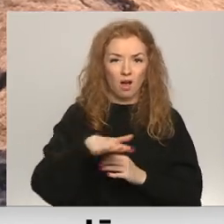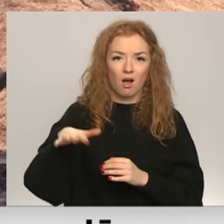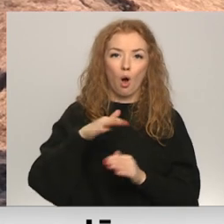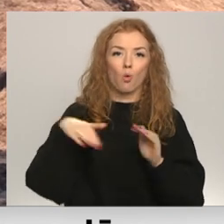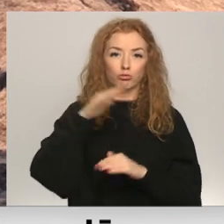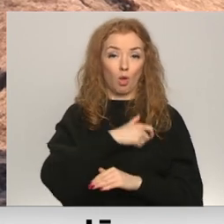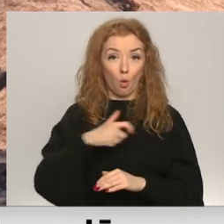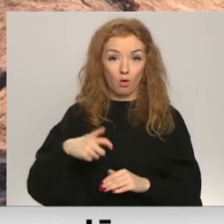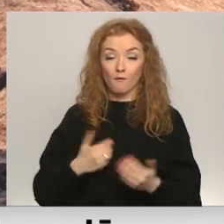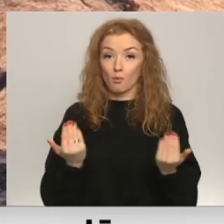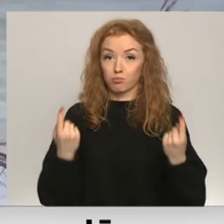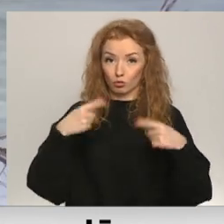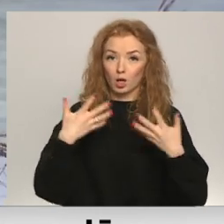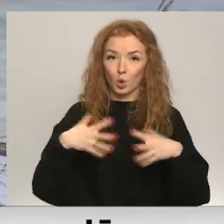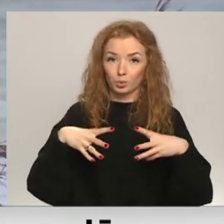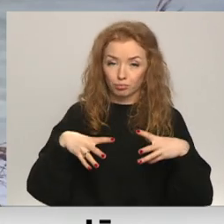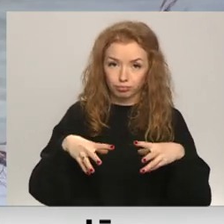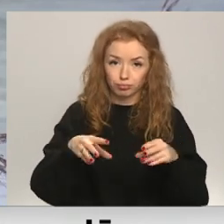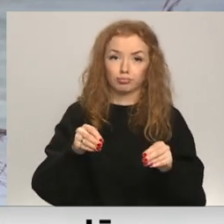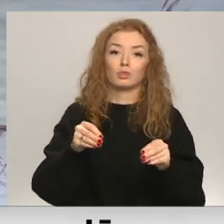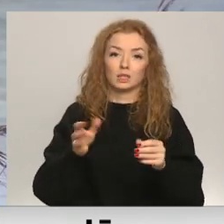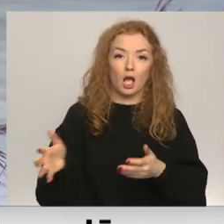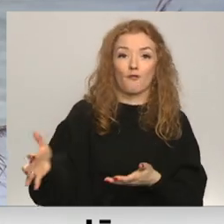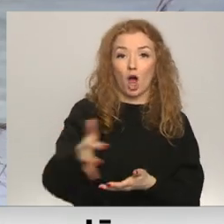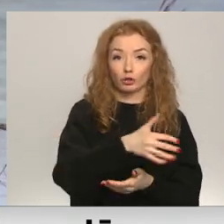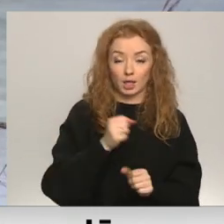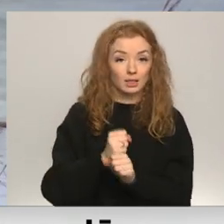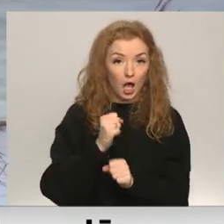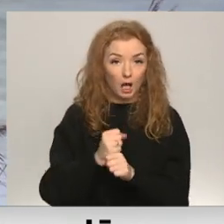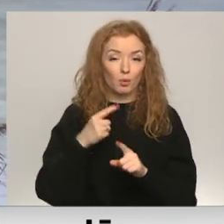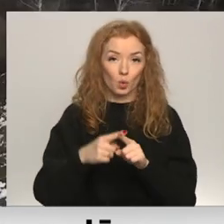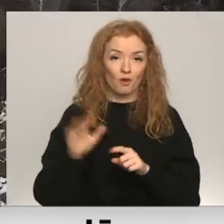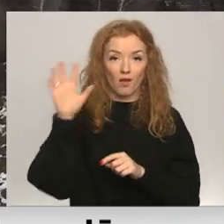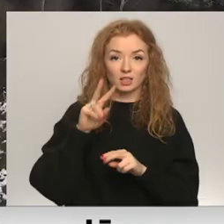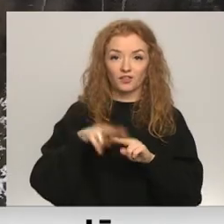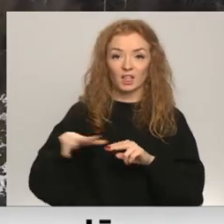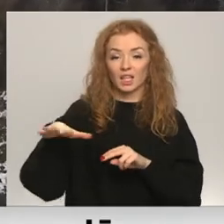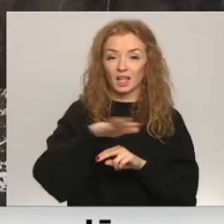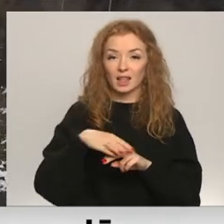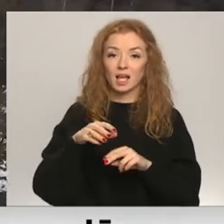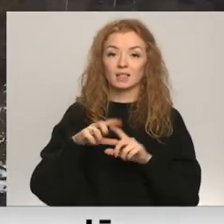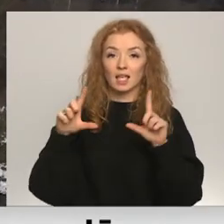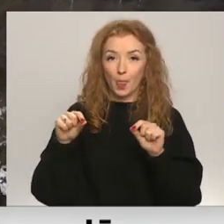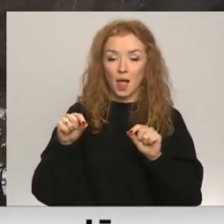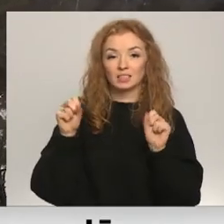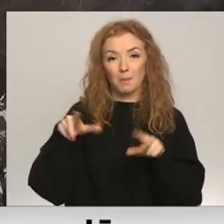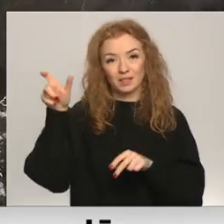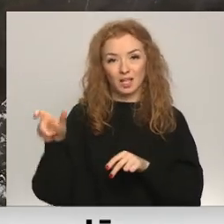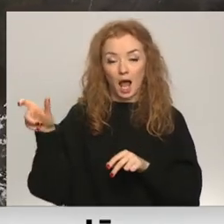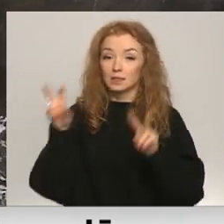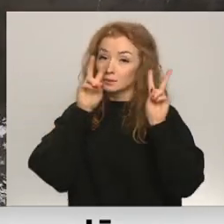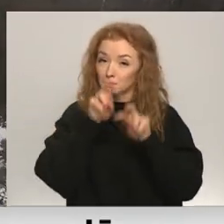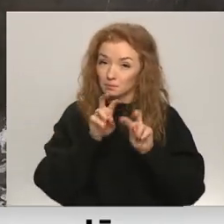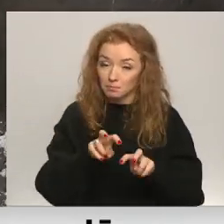novadā. Pašlaik jau ir pabeigti noplūdušo dūņu savākšanas darbi, un valsts vides dienesta speciālistu veikto analīžu rezultāti